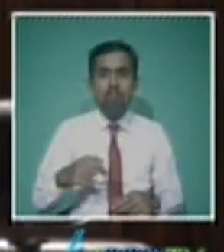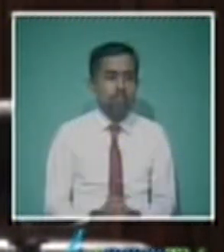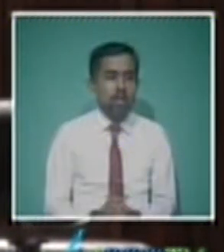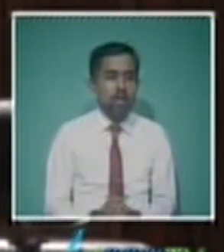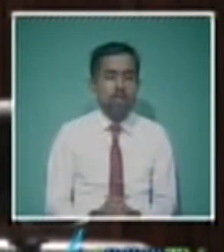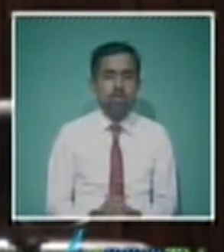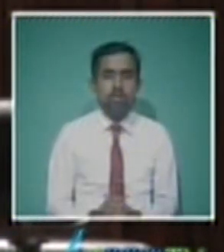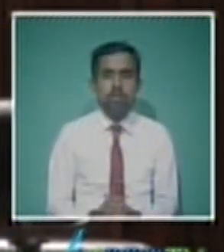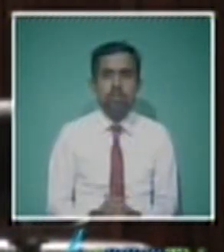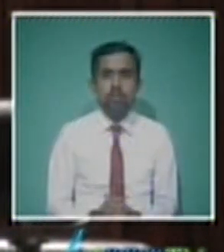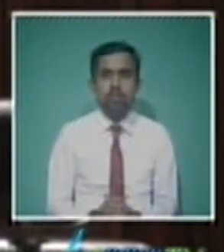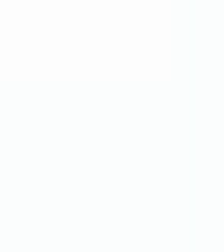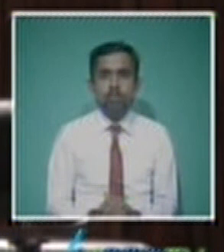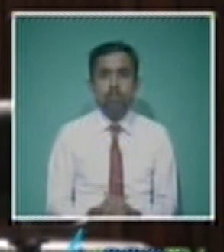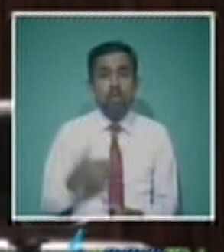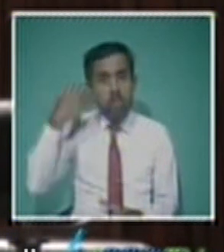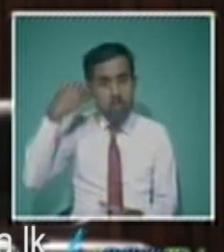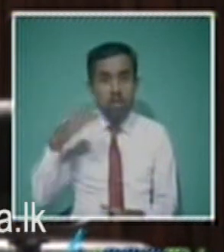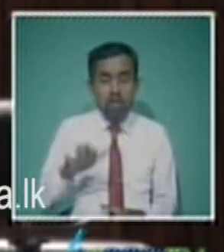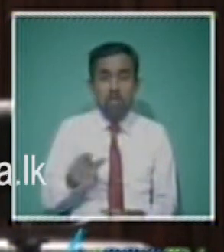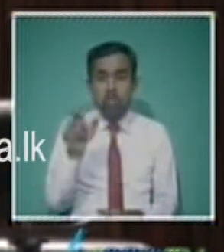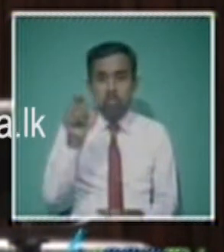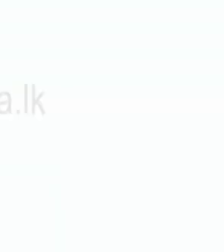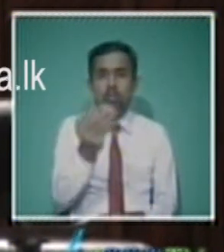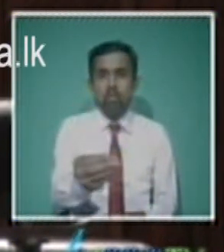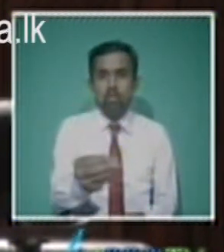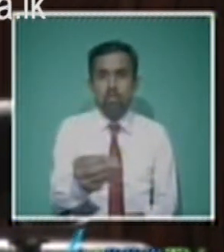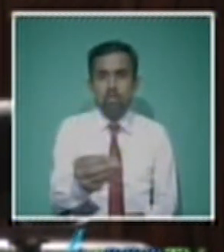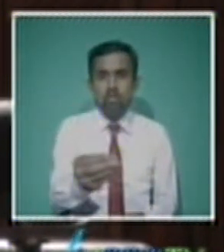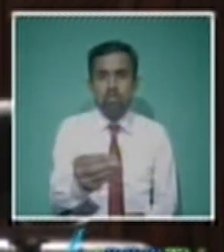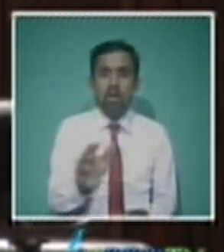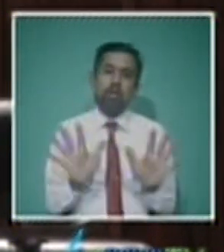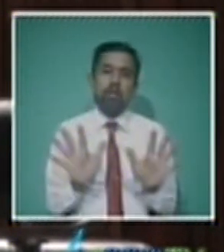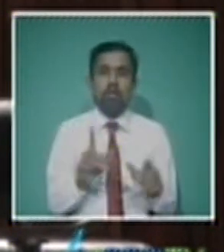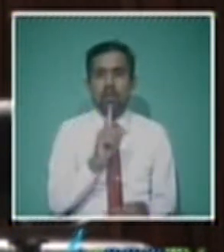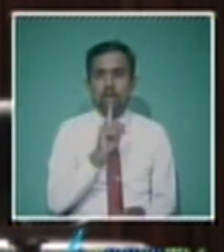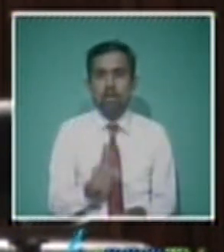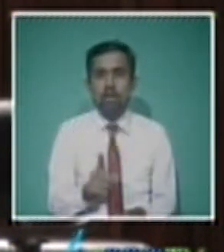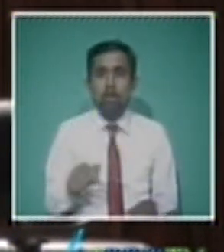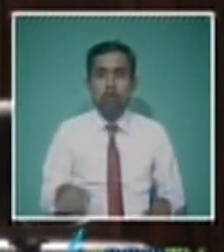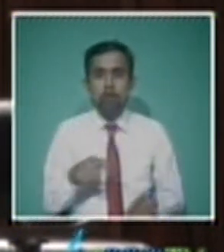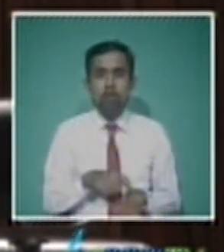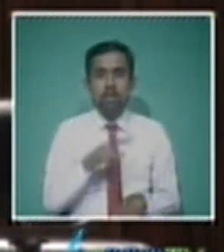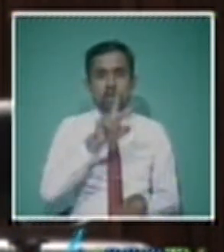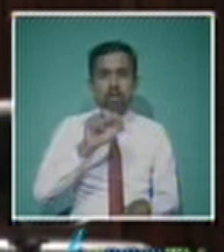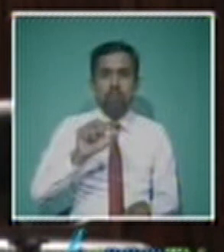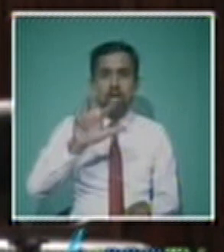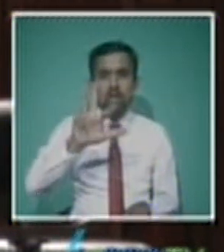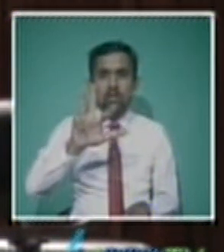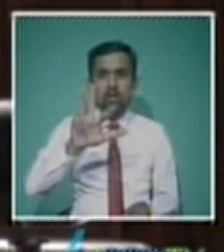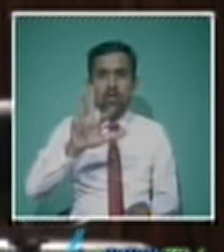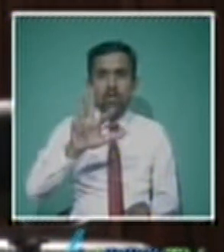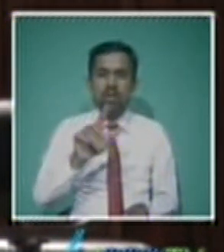සතුරක් මැරෙන්න ඉන්න මිනිහට වතුර ටිකක් දුන්නම ඒකත් ඇති කියලා මේ වෙලාවේ 2.9ක්